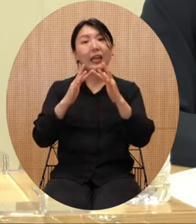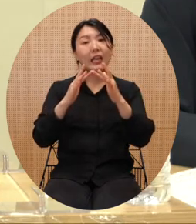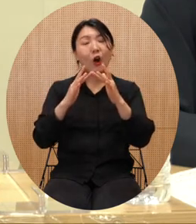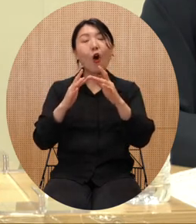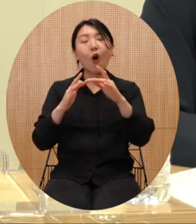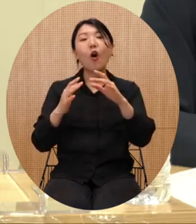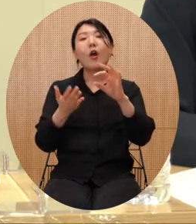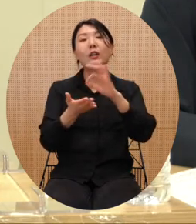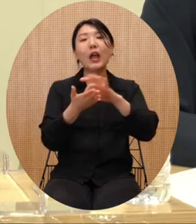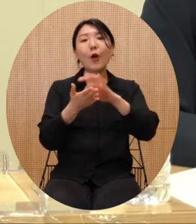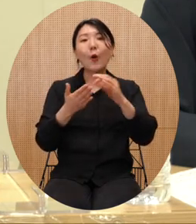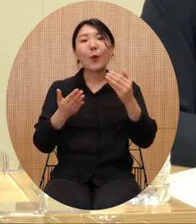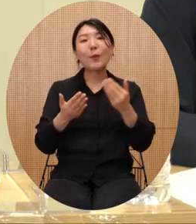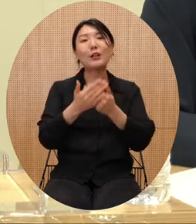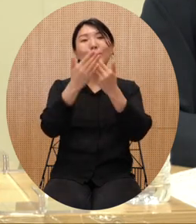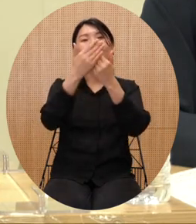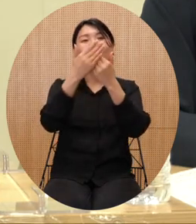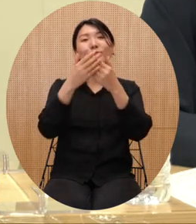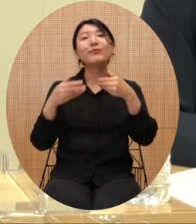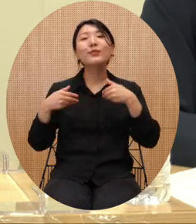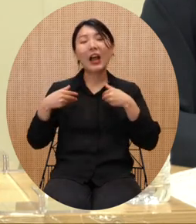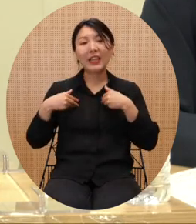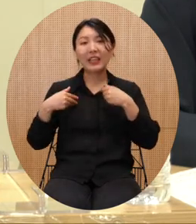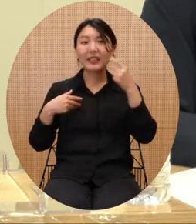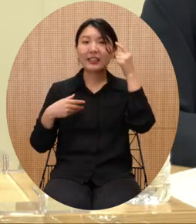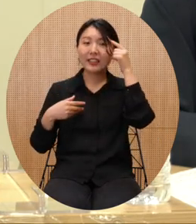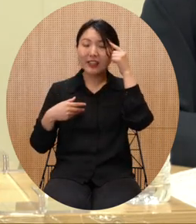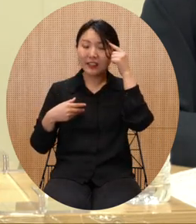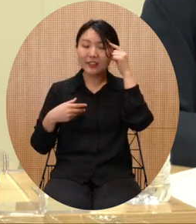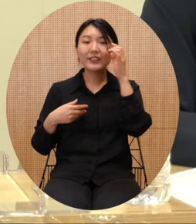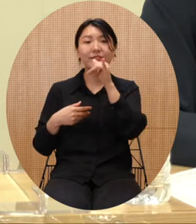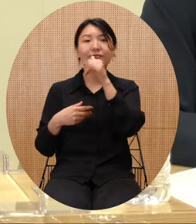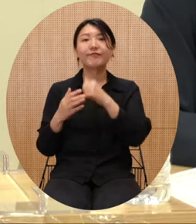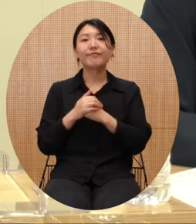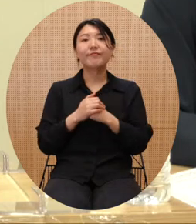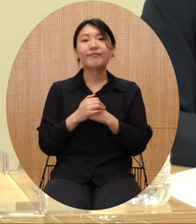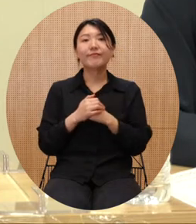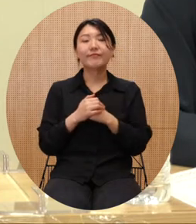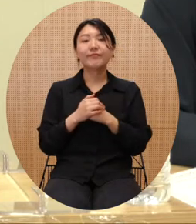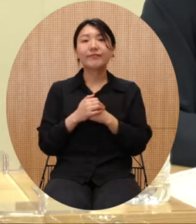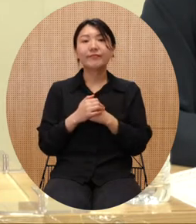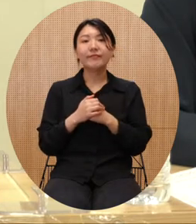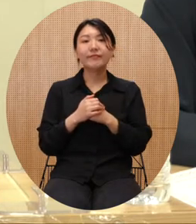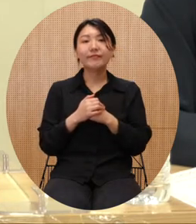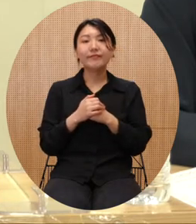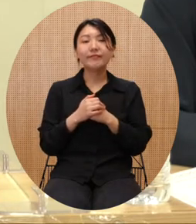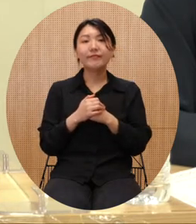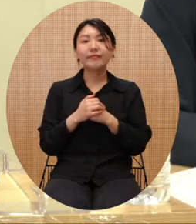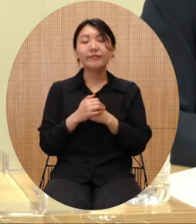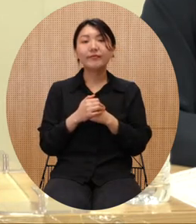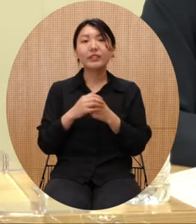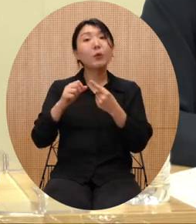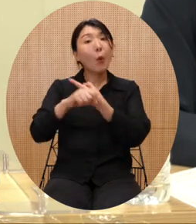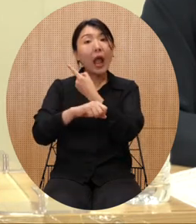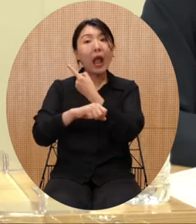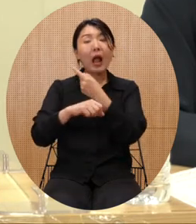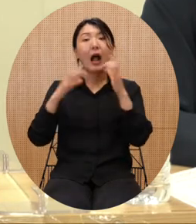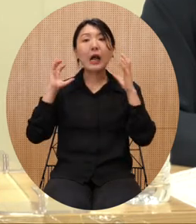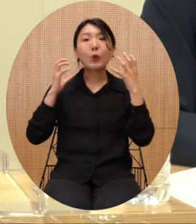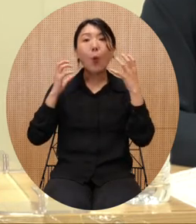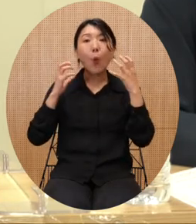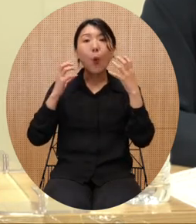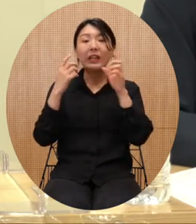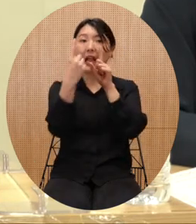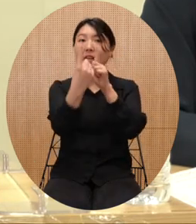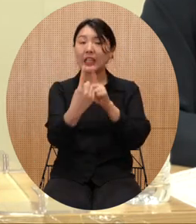온라인 루트를 좀 개발하는 것이 필요하겠다라는 생각도 들었고 그리고 그 외에 이제